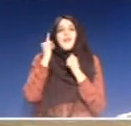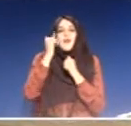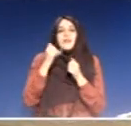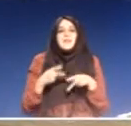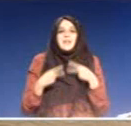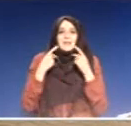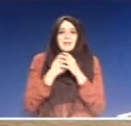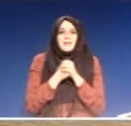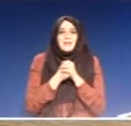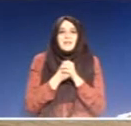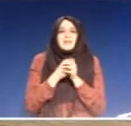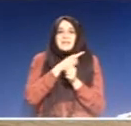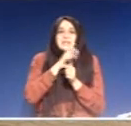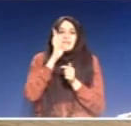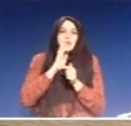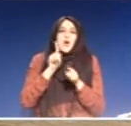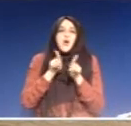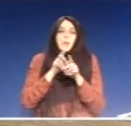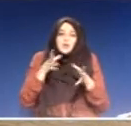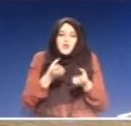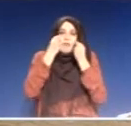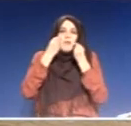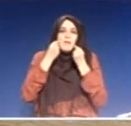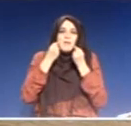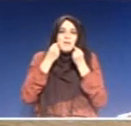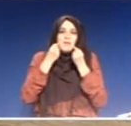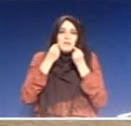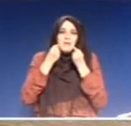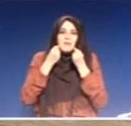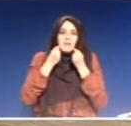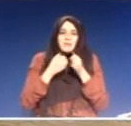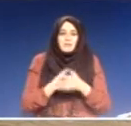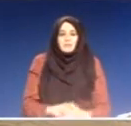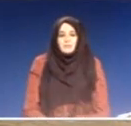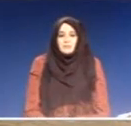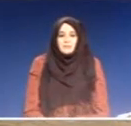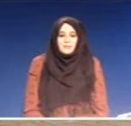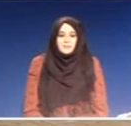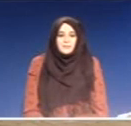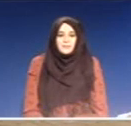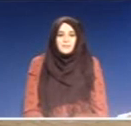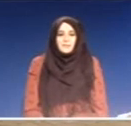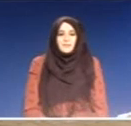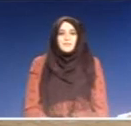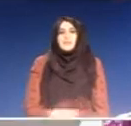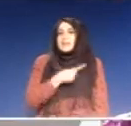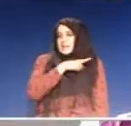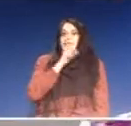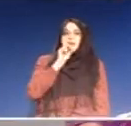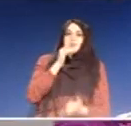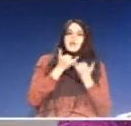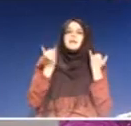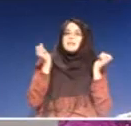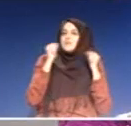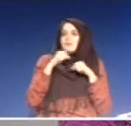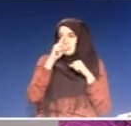شغل انقاذ انقاذ لامثالنا والمجتمع ككل. ان شاء الله يكون ان شاء الله يكون مسلم